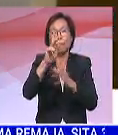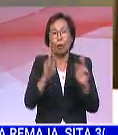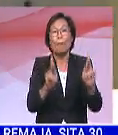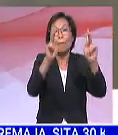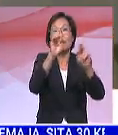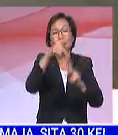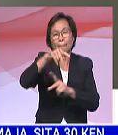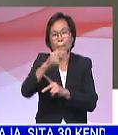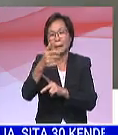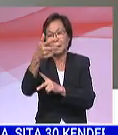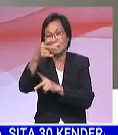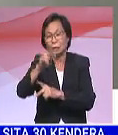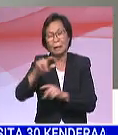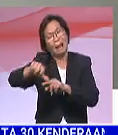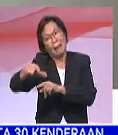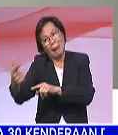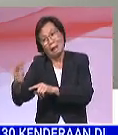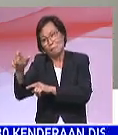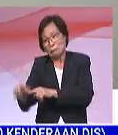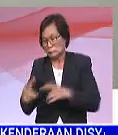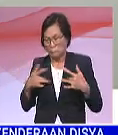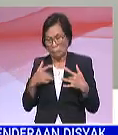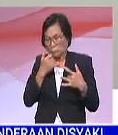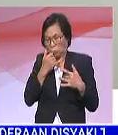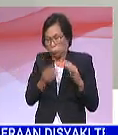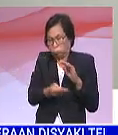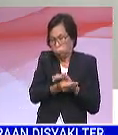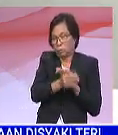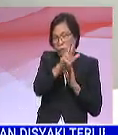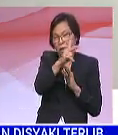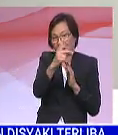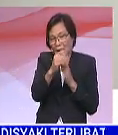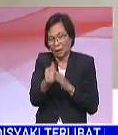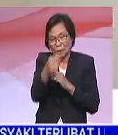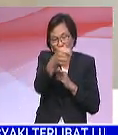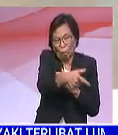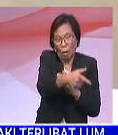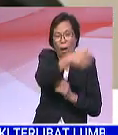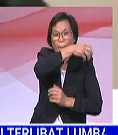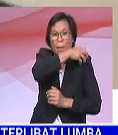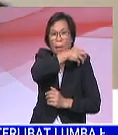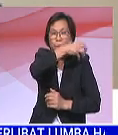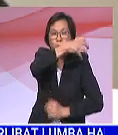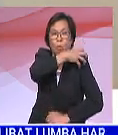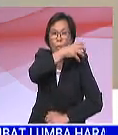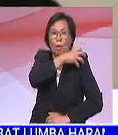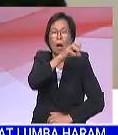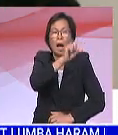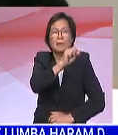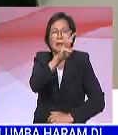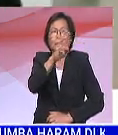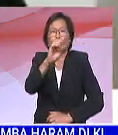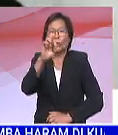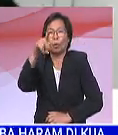kece browsingan seorang lelaki mengaku tidak bersalah merasa Wah 3000 lengket seorang pegawai penguasa SD